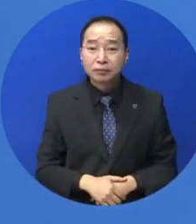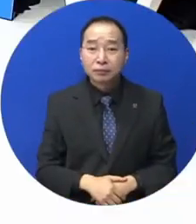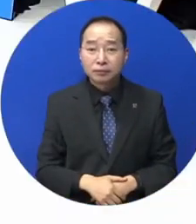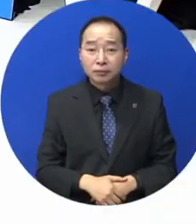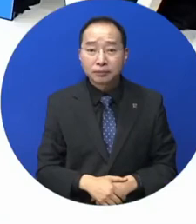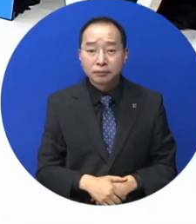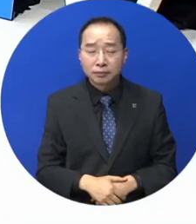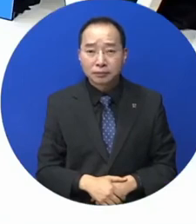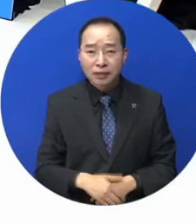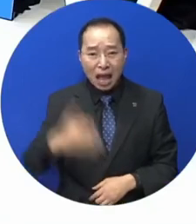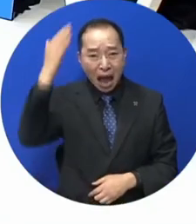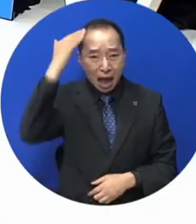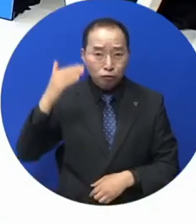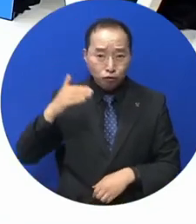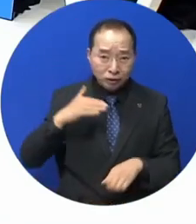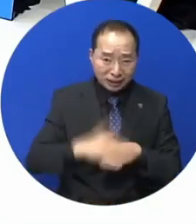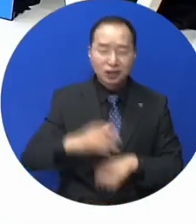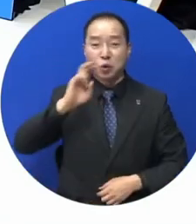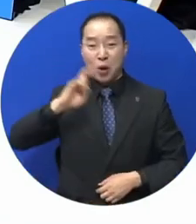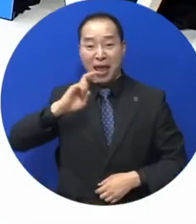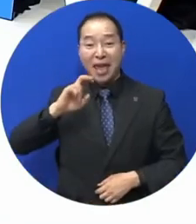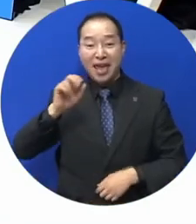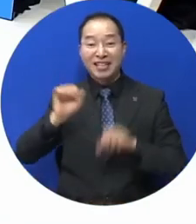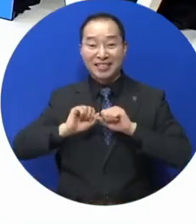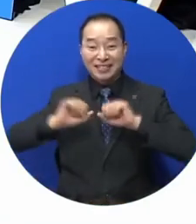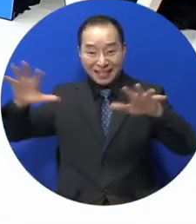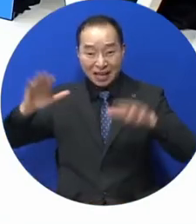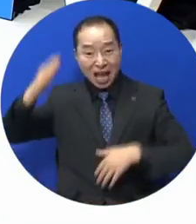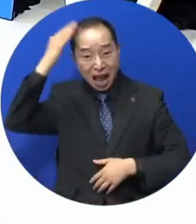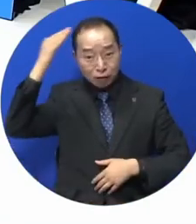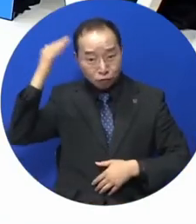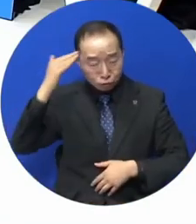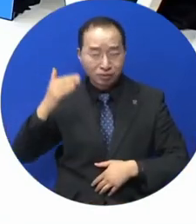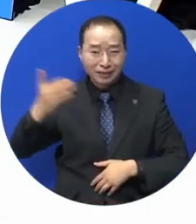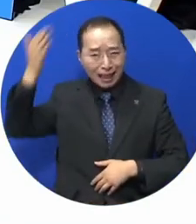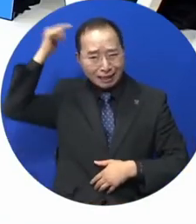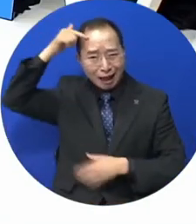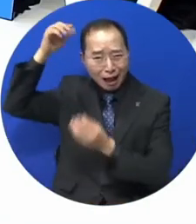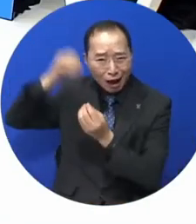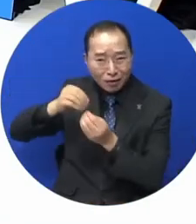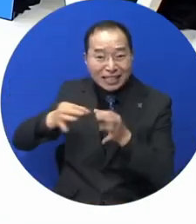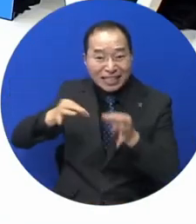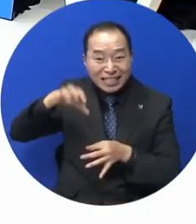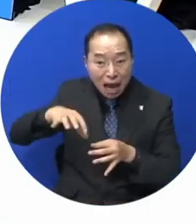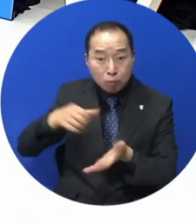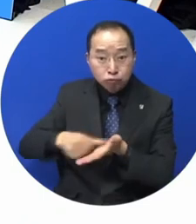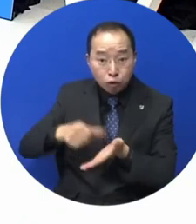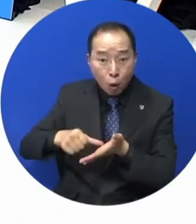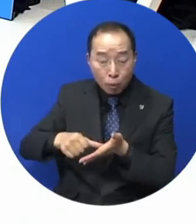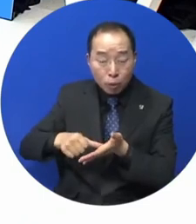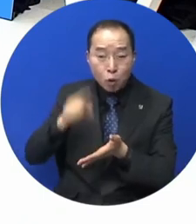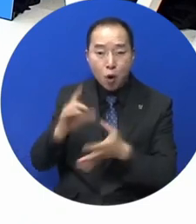이유가 K-POP과 그다음에 대한민국 전통시장에 그 물건들을 접목을 시켜서 전